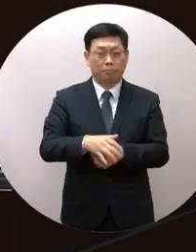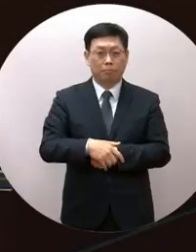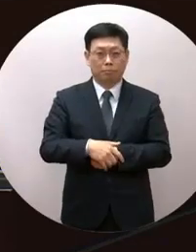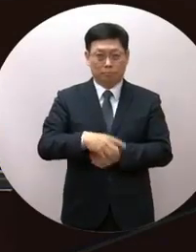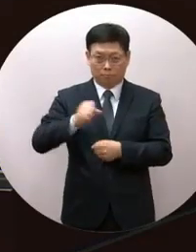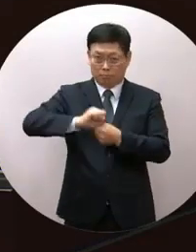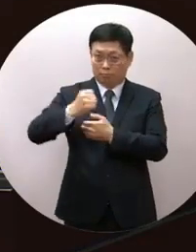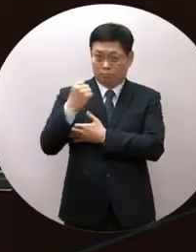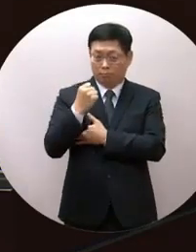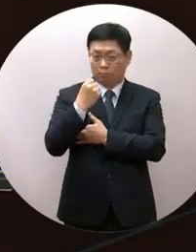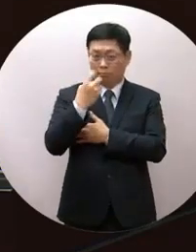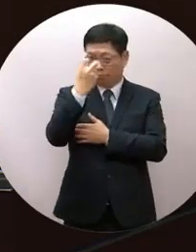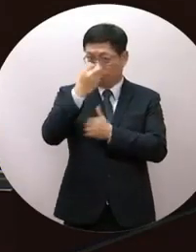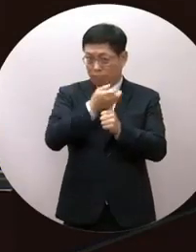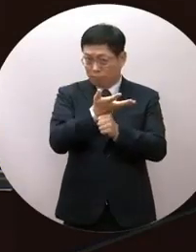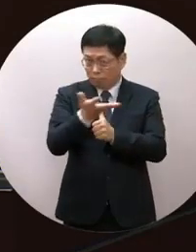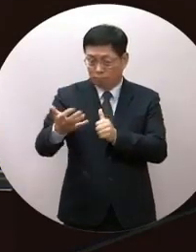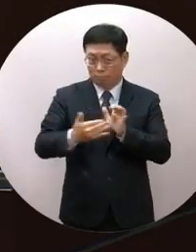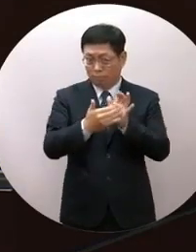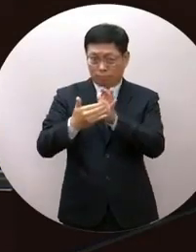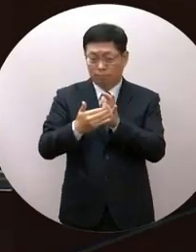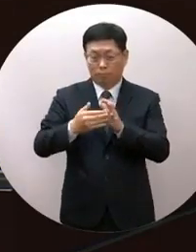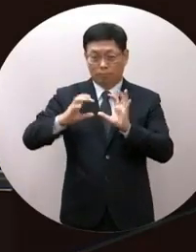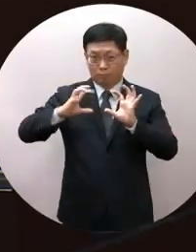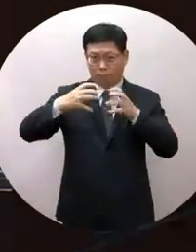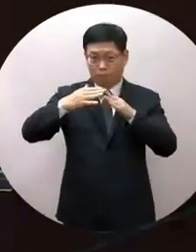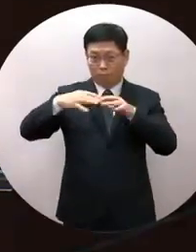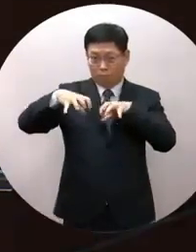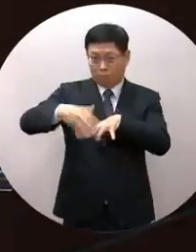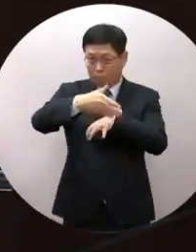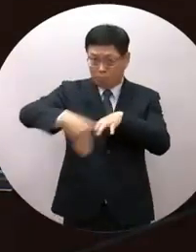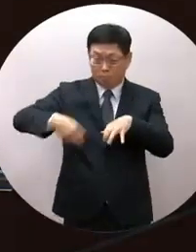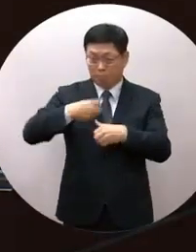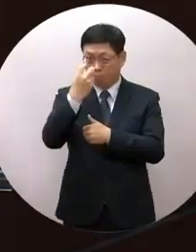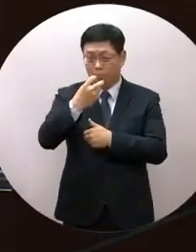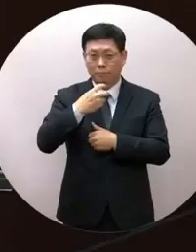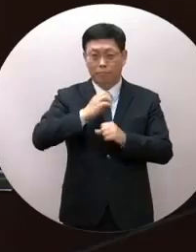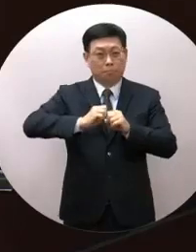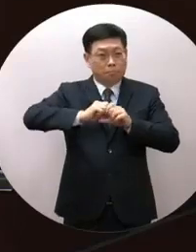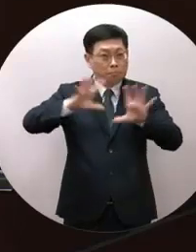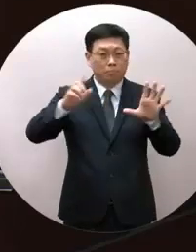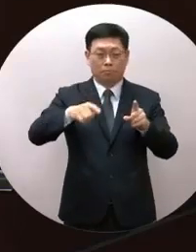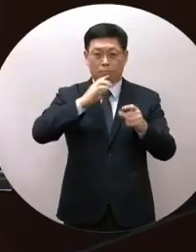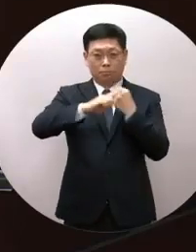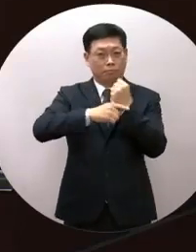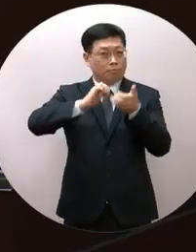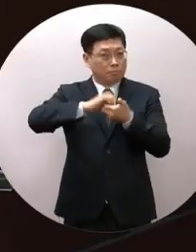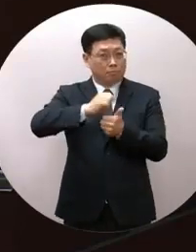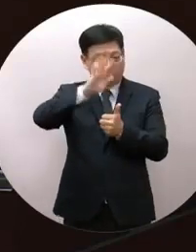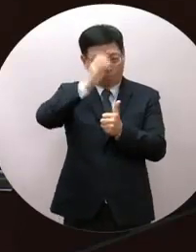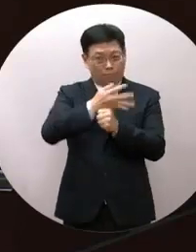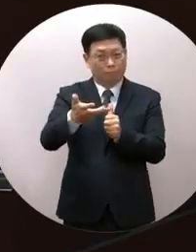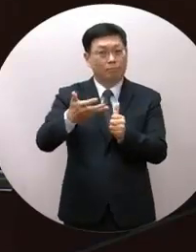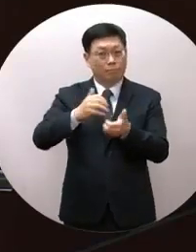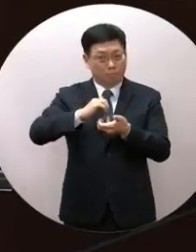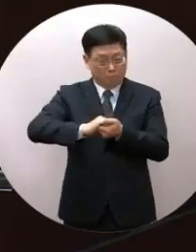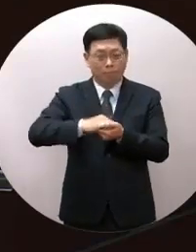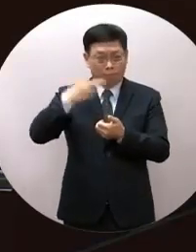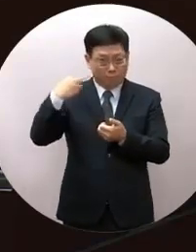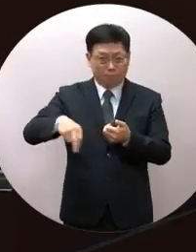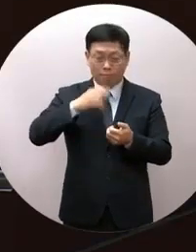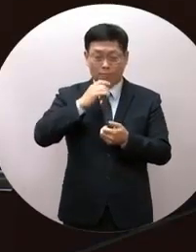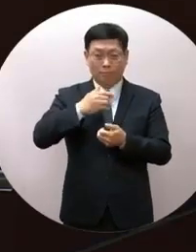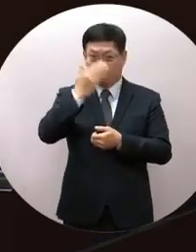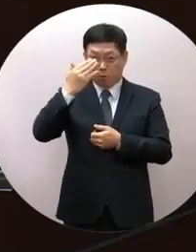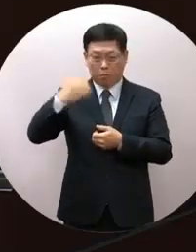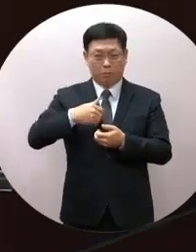强疫情监测跟边境管制，公告法定传染病，提升旅游警示级别